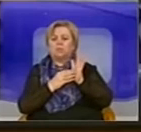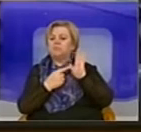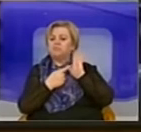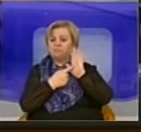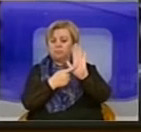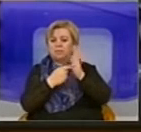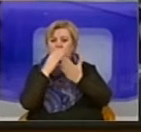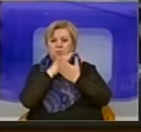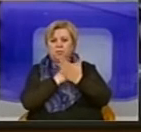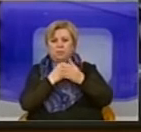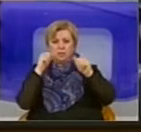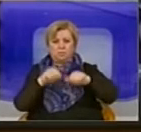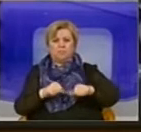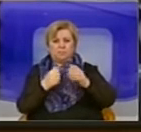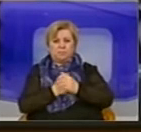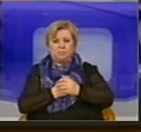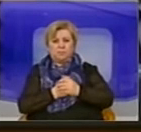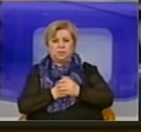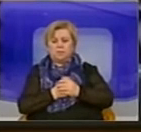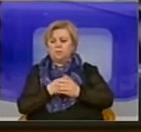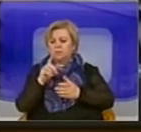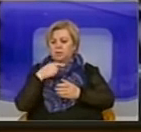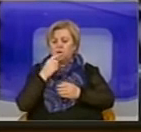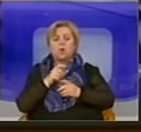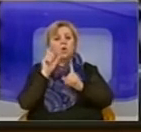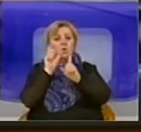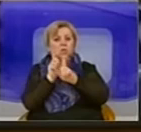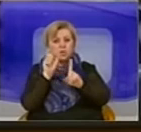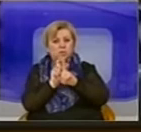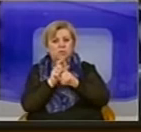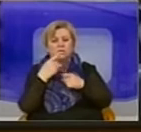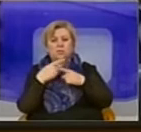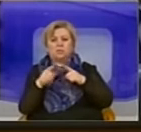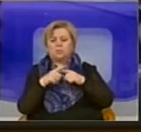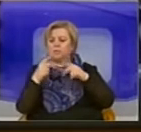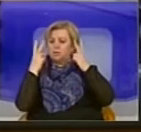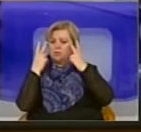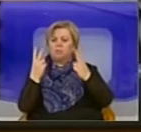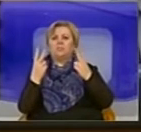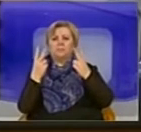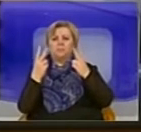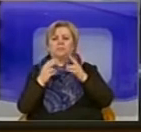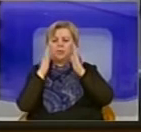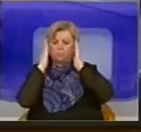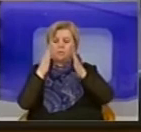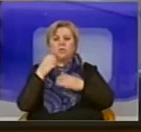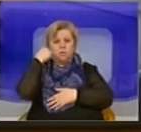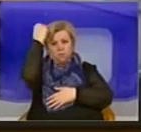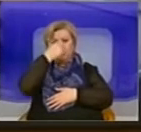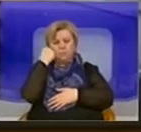në programin qeverisës. Mirë po nëse flasim për njohjet, është një çështje jashtëzakonisht të rëndësishme për të cilën besoj shteti i